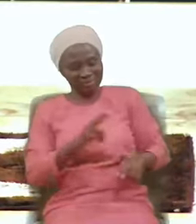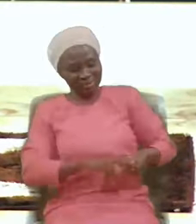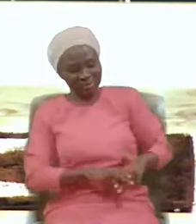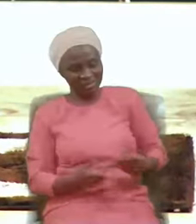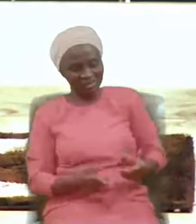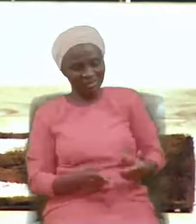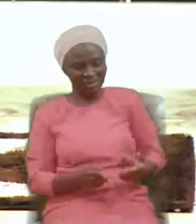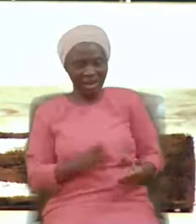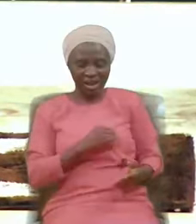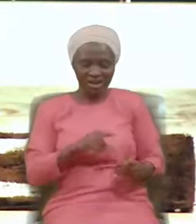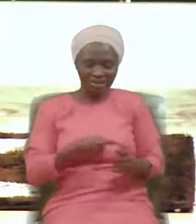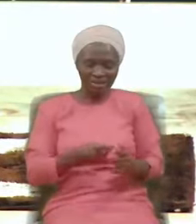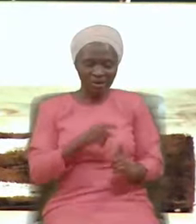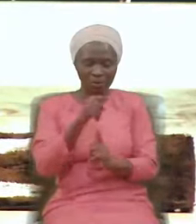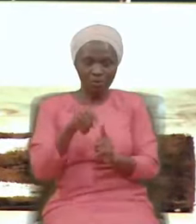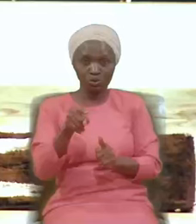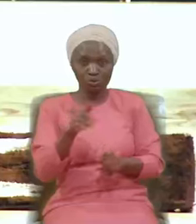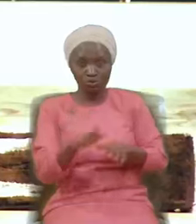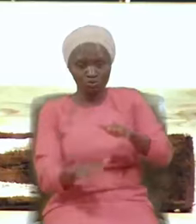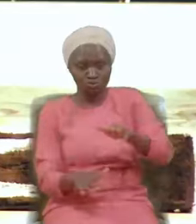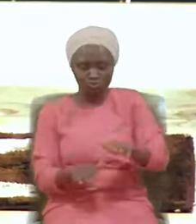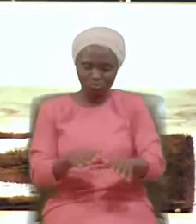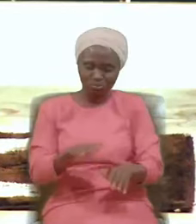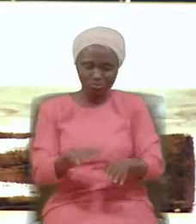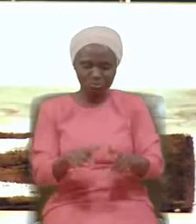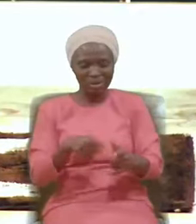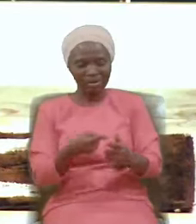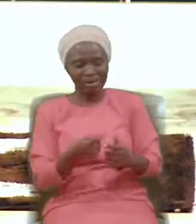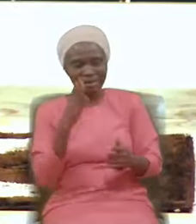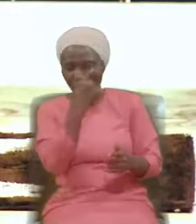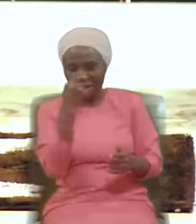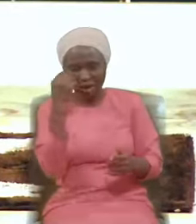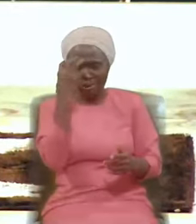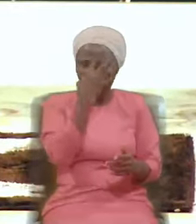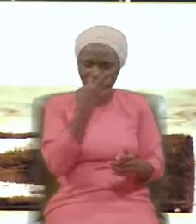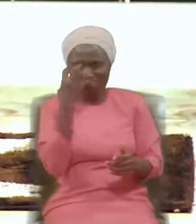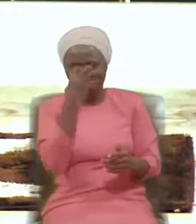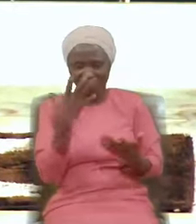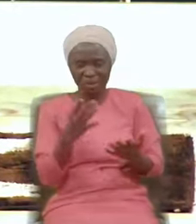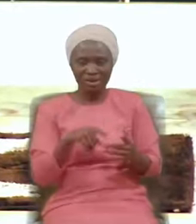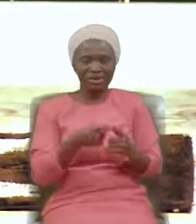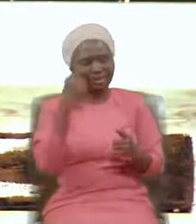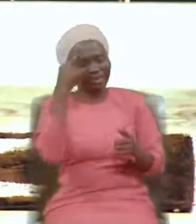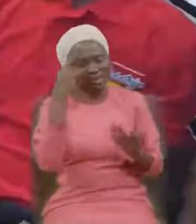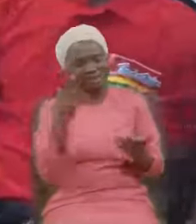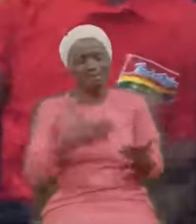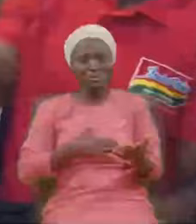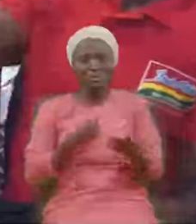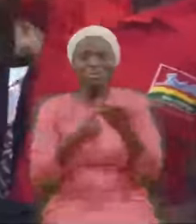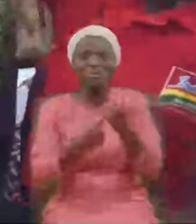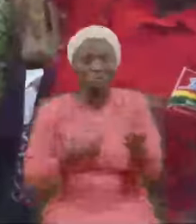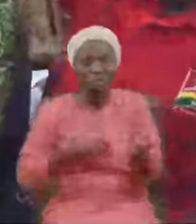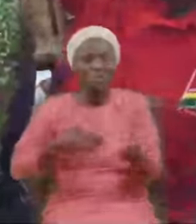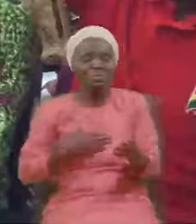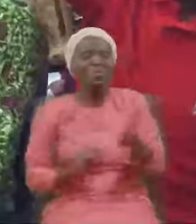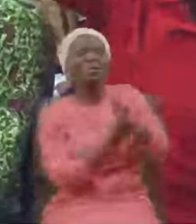pas, tu cherches quelque chose à saisir. C'est comme tu as le vertige. Je vais tomber. Saisissez. Tenez-moi. C'est